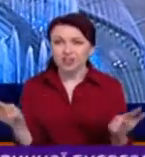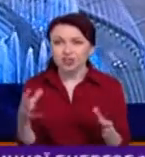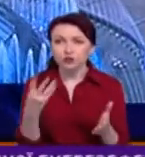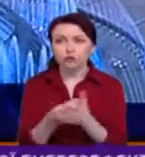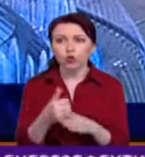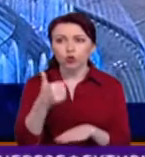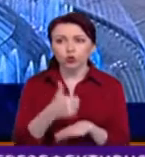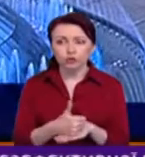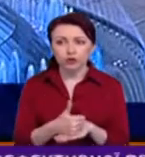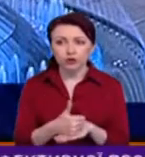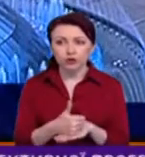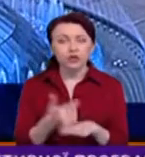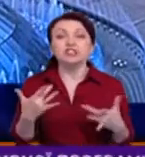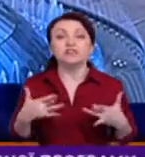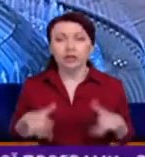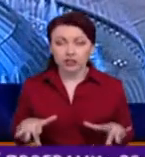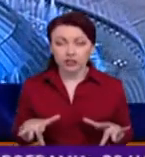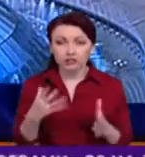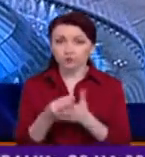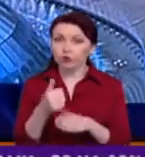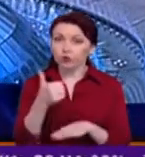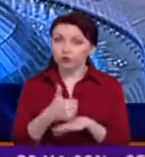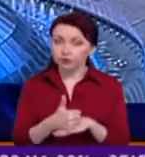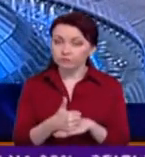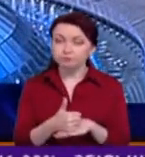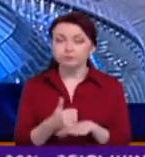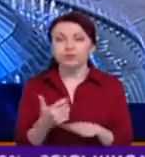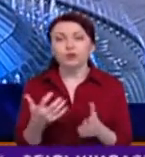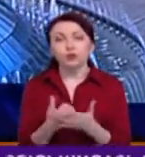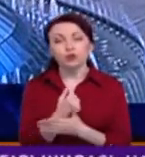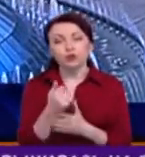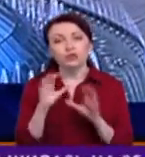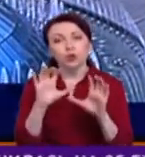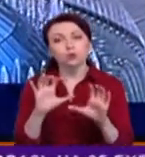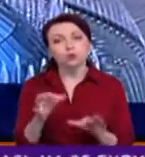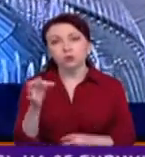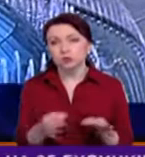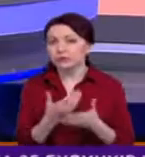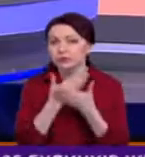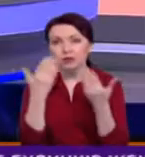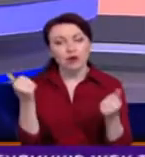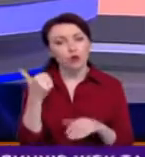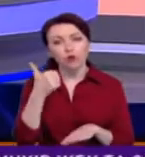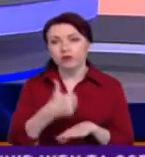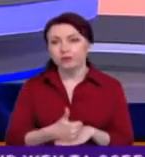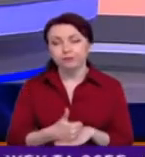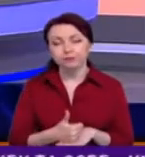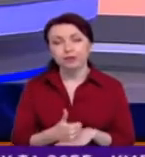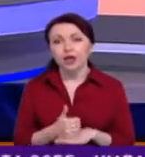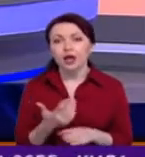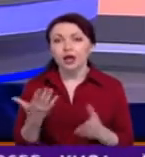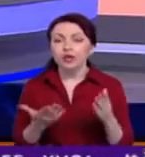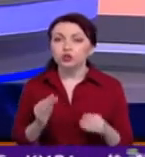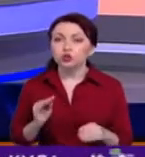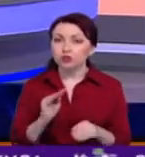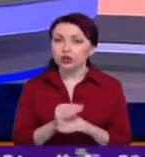І це означає, що на сьогоднішній день, на цю секунду, Конституційному суді немає голови. І якщо додати